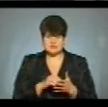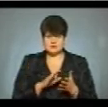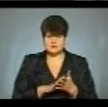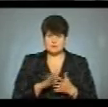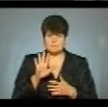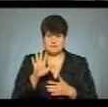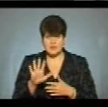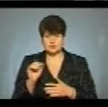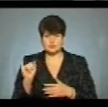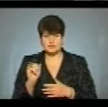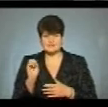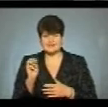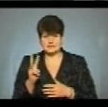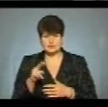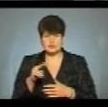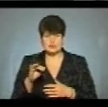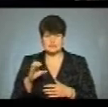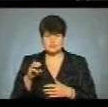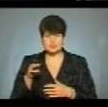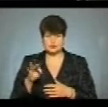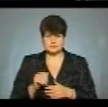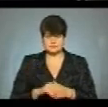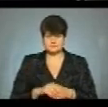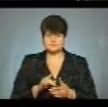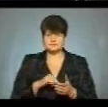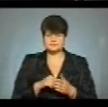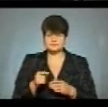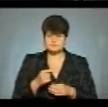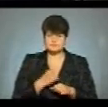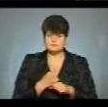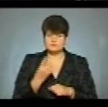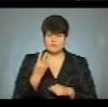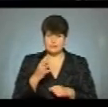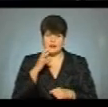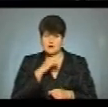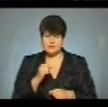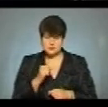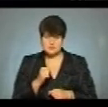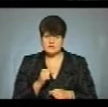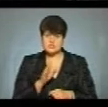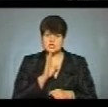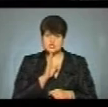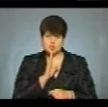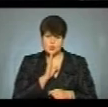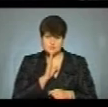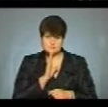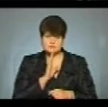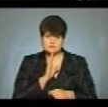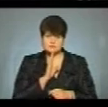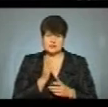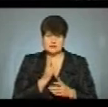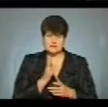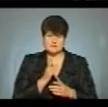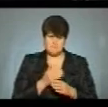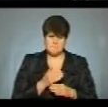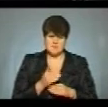зареєстрували 5 та 13 листопада. В місті Тернополі скоєно 4 грабунки відносно жінок, які в